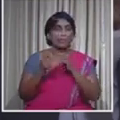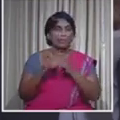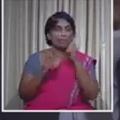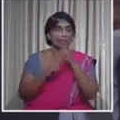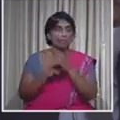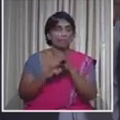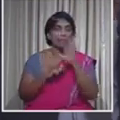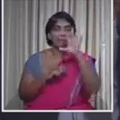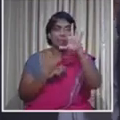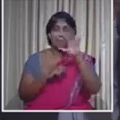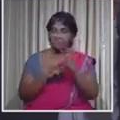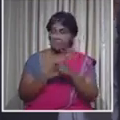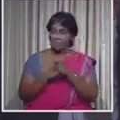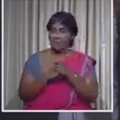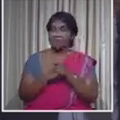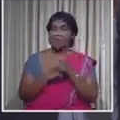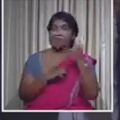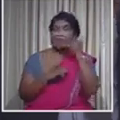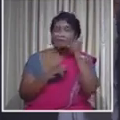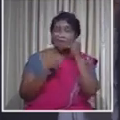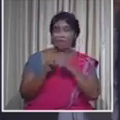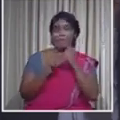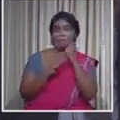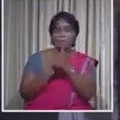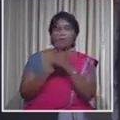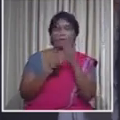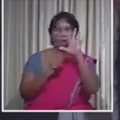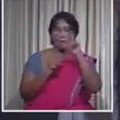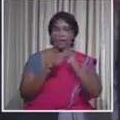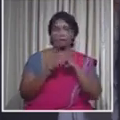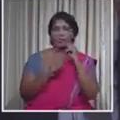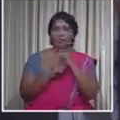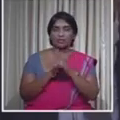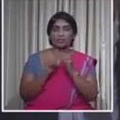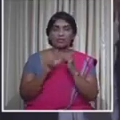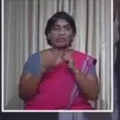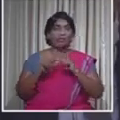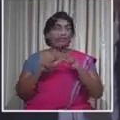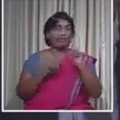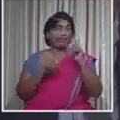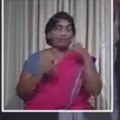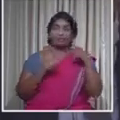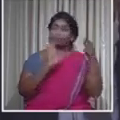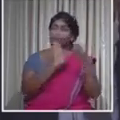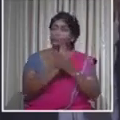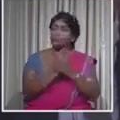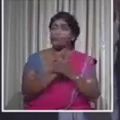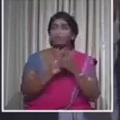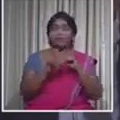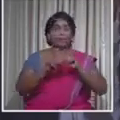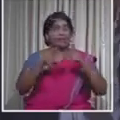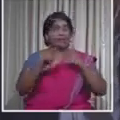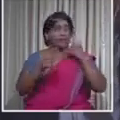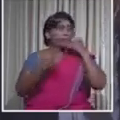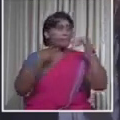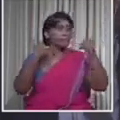රුපියල් 5,000ක දුරකථන දීමනාවක්. අපි දන්නවා ඔවුන් ශේෂ්ඨ නිලධාරීන් එක්ක සහ අනිකුත් අය